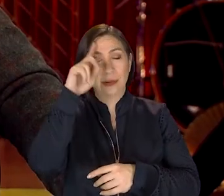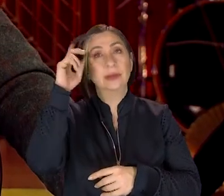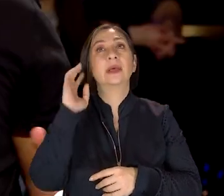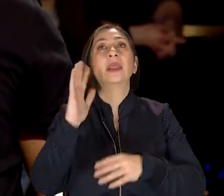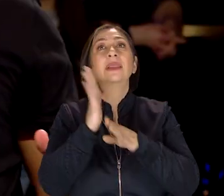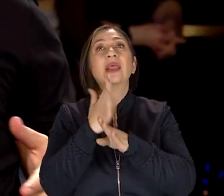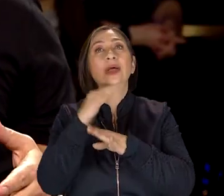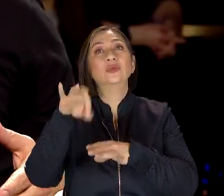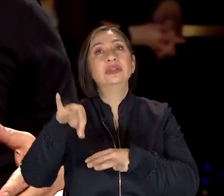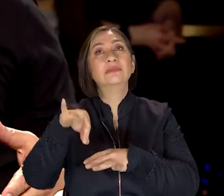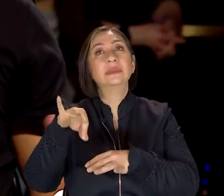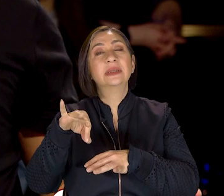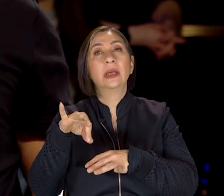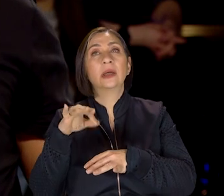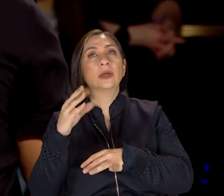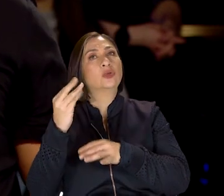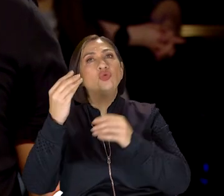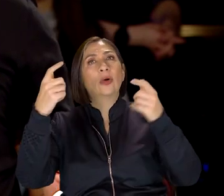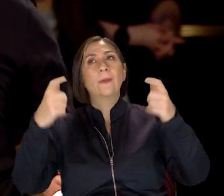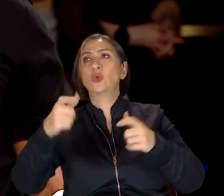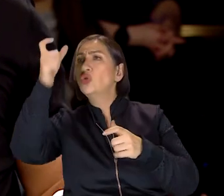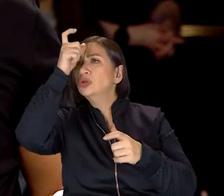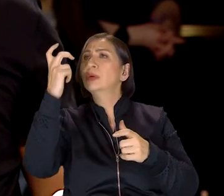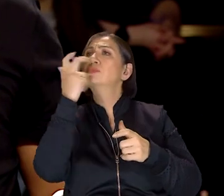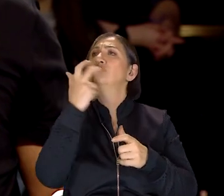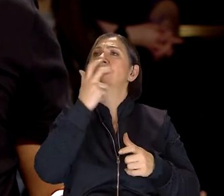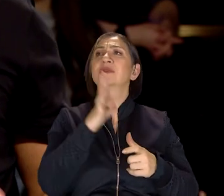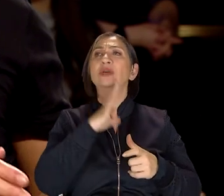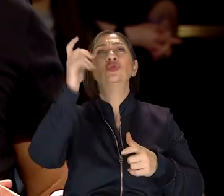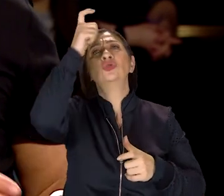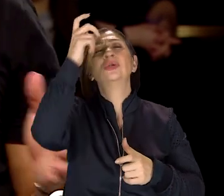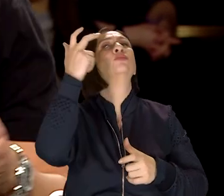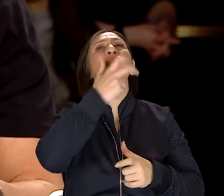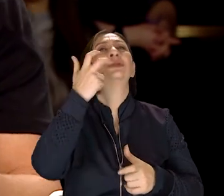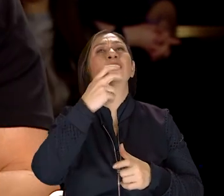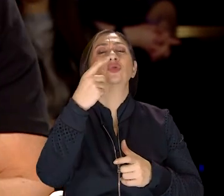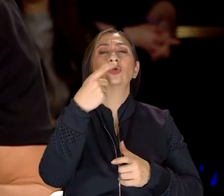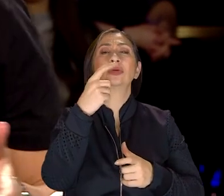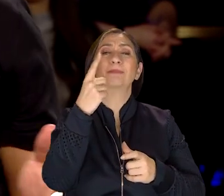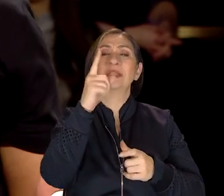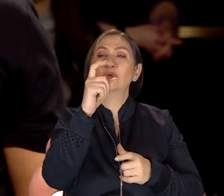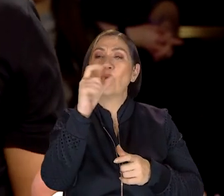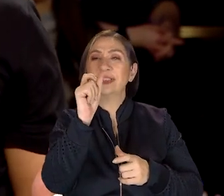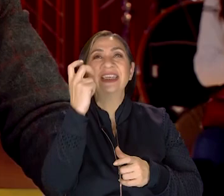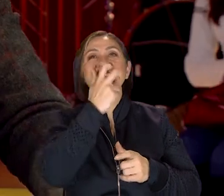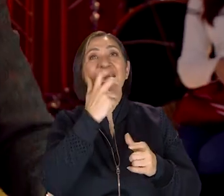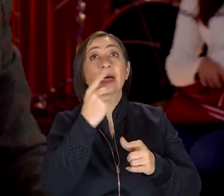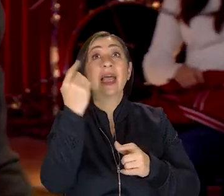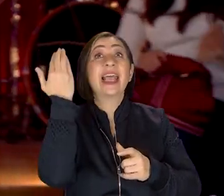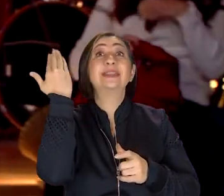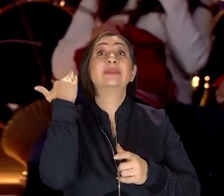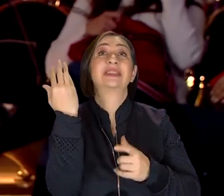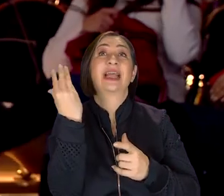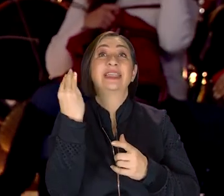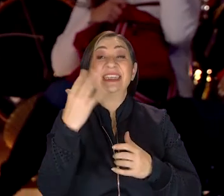anda mesela birçok mekan Türkçe çalıyor ve Türkçe çalındığı zaman insanlar 90'lara gitme ihtiyacı hissediyor. Onun için